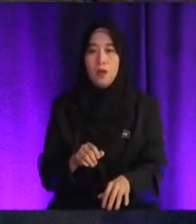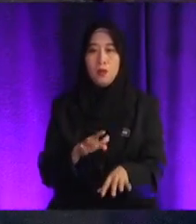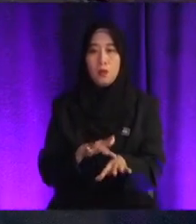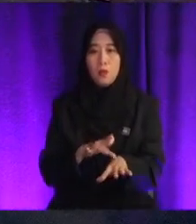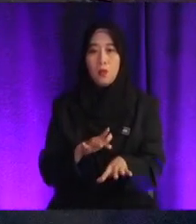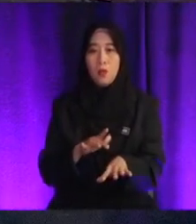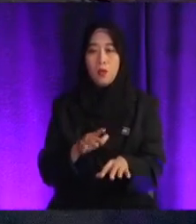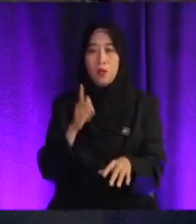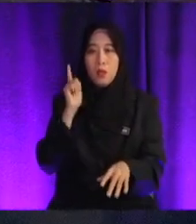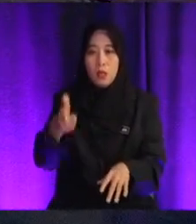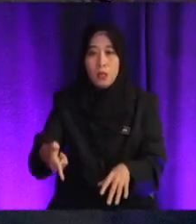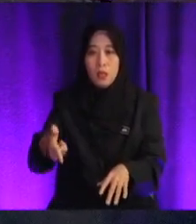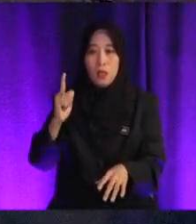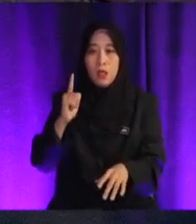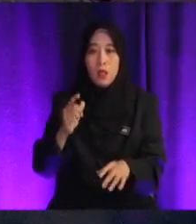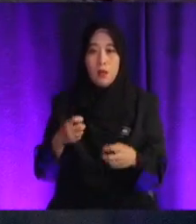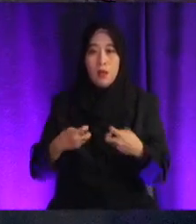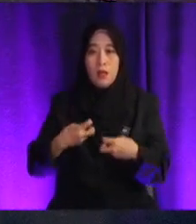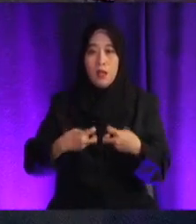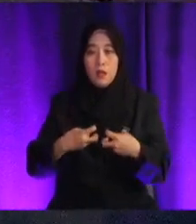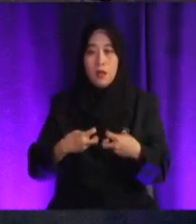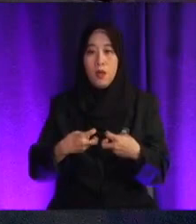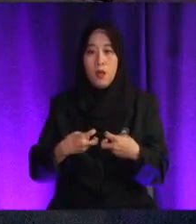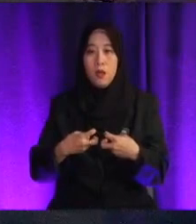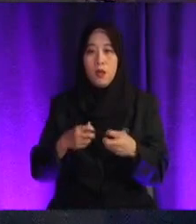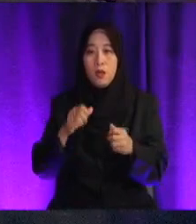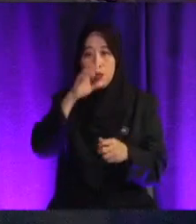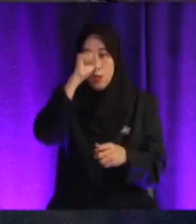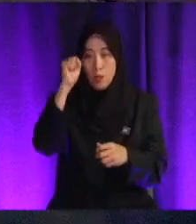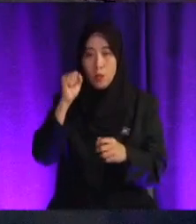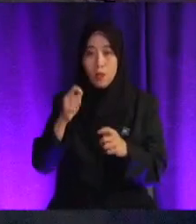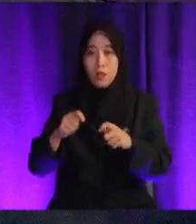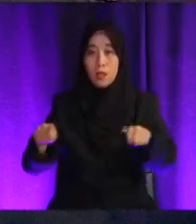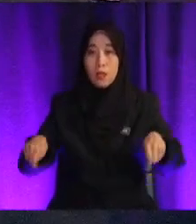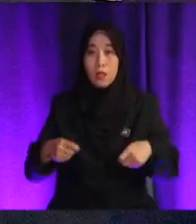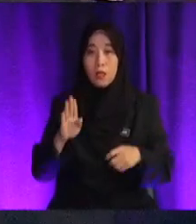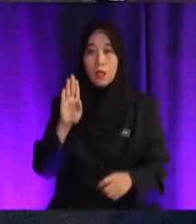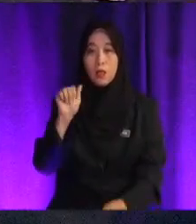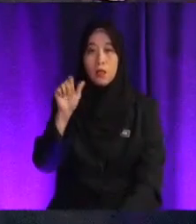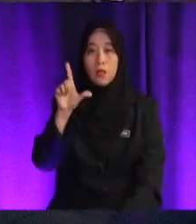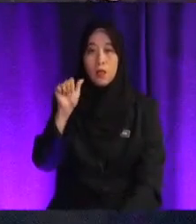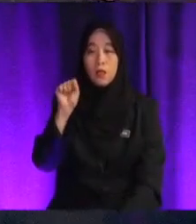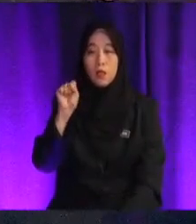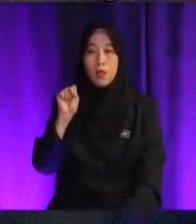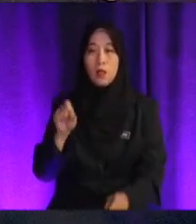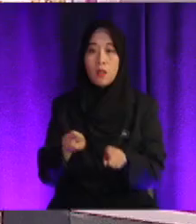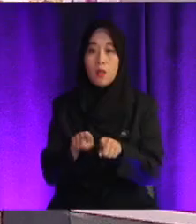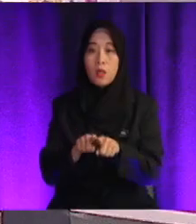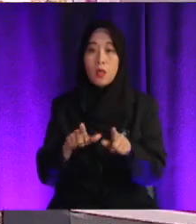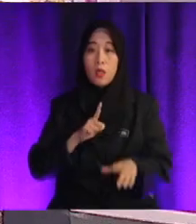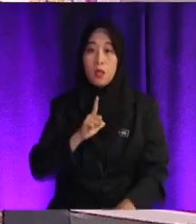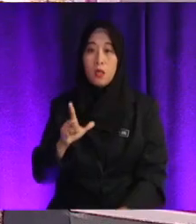opocot tu sebab apa? Sebab panas. Sebab apa? Tindak balas kan? Tindak Betul balas. tak? Okey. So sama juga dengan laras suhu ni. Okey. Okey,